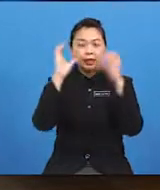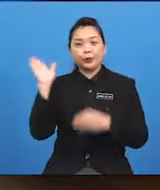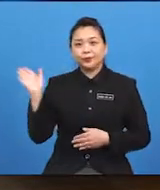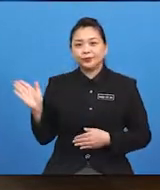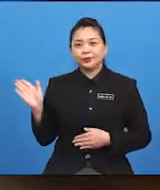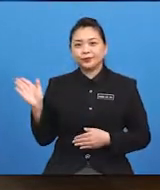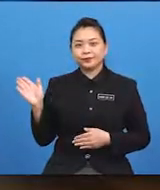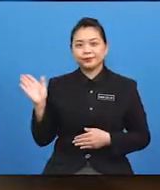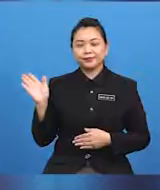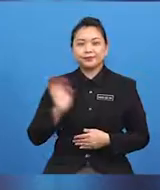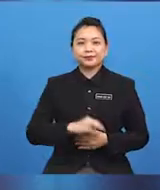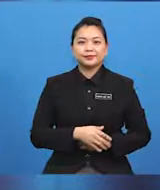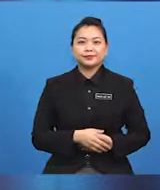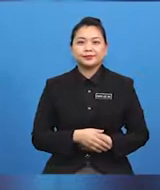Gambus.